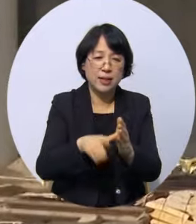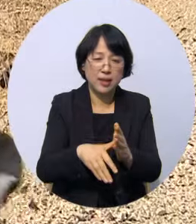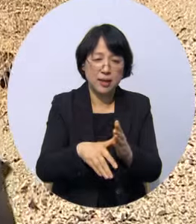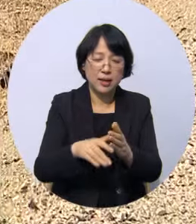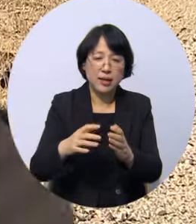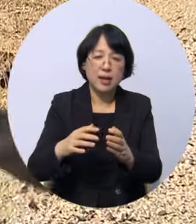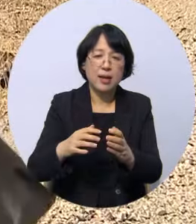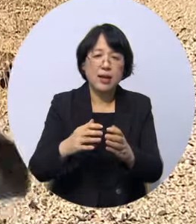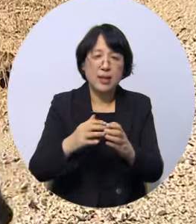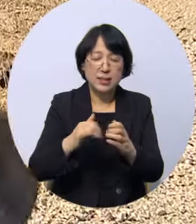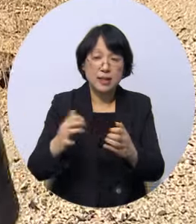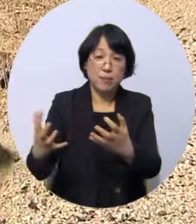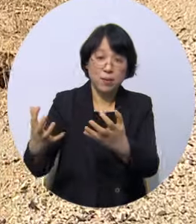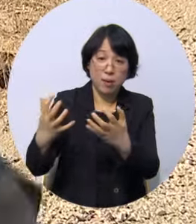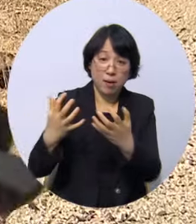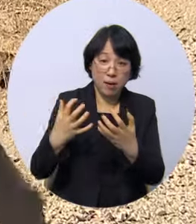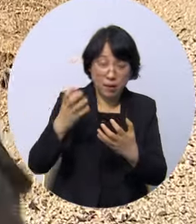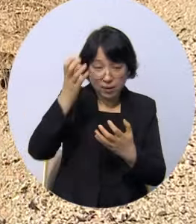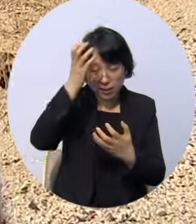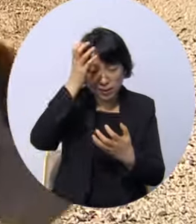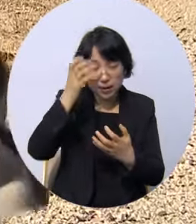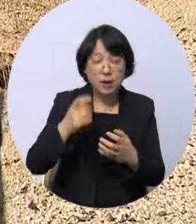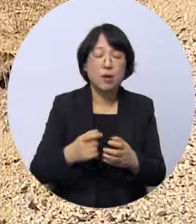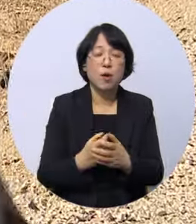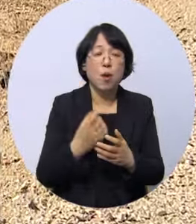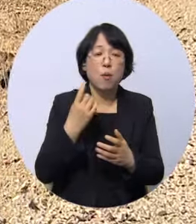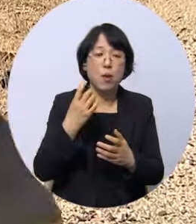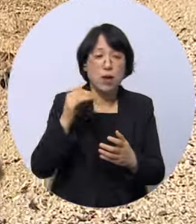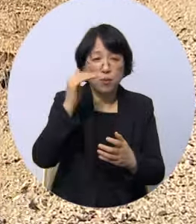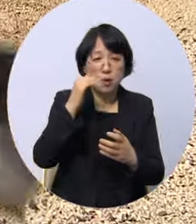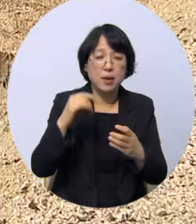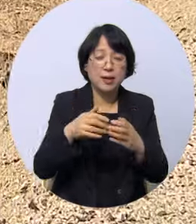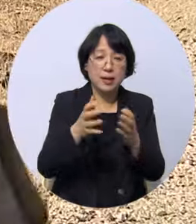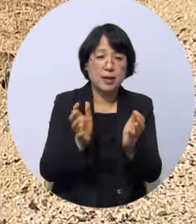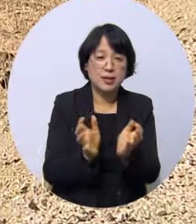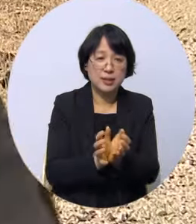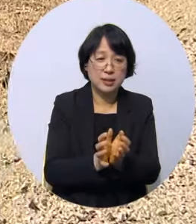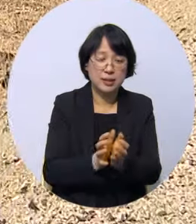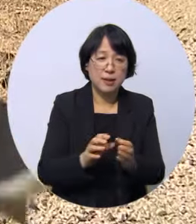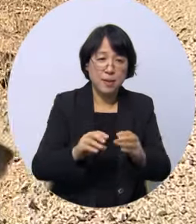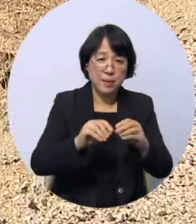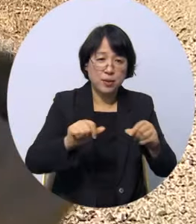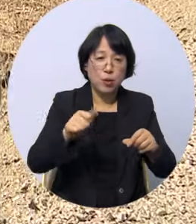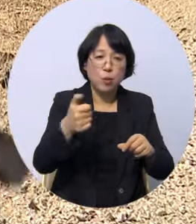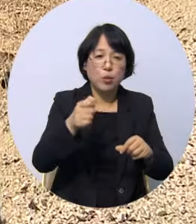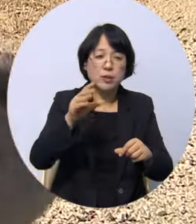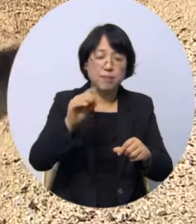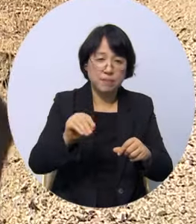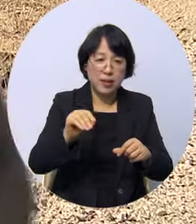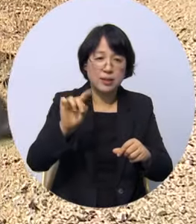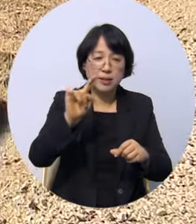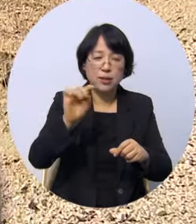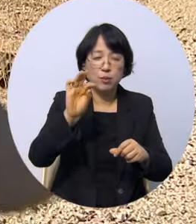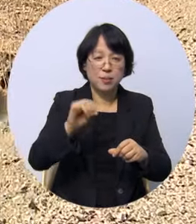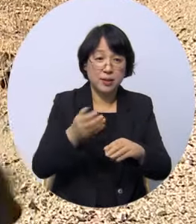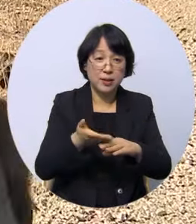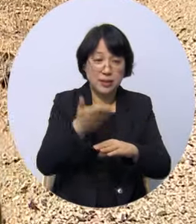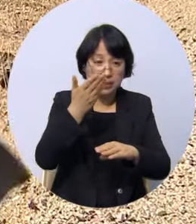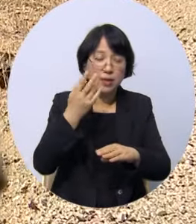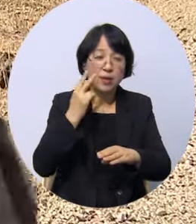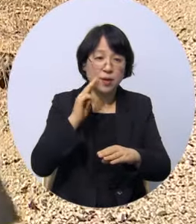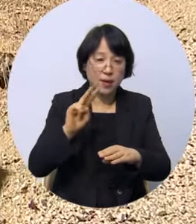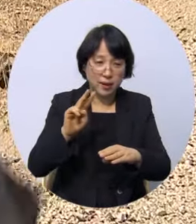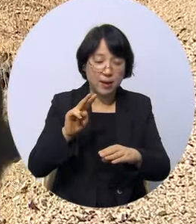기대됩니다 기존의 관광단지는 총면적이 50만 제미 이상이어야 지정할 수 있었습니다 지만 바뀌는